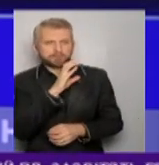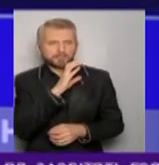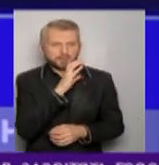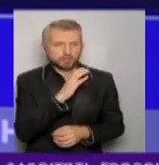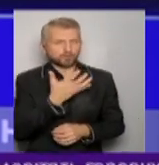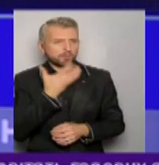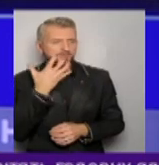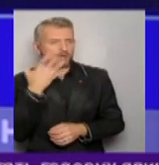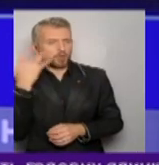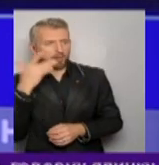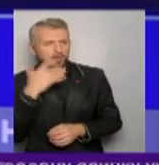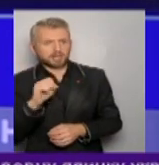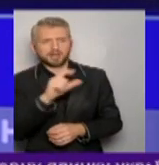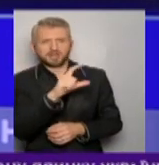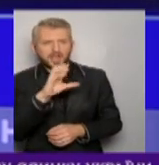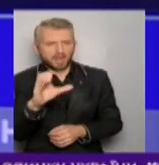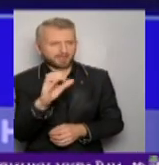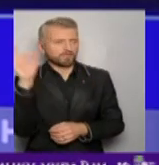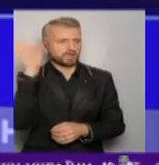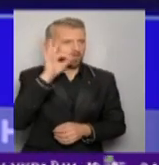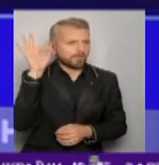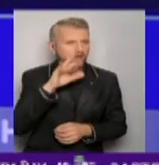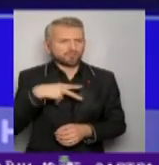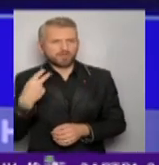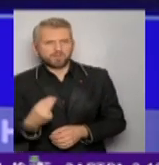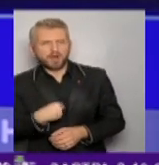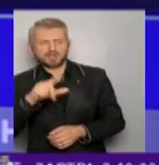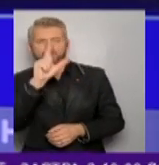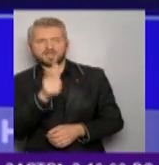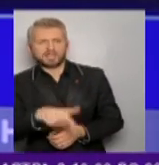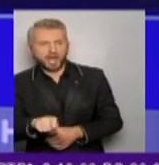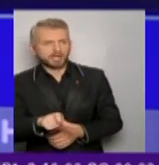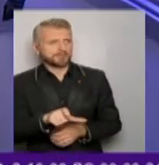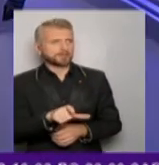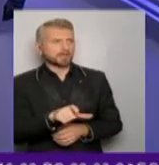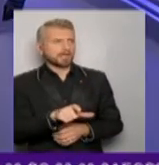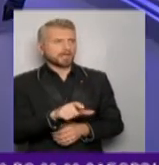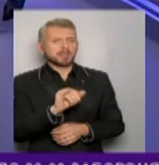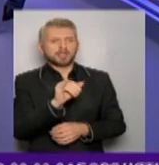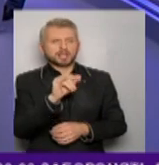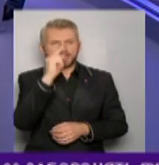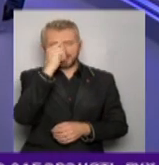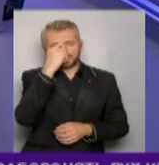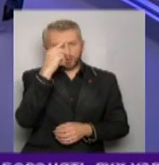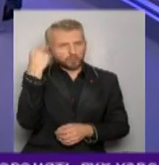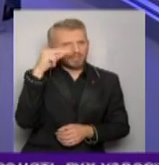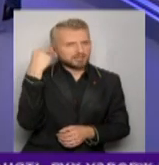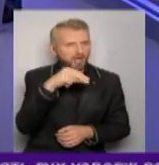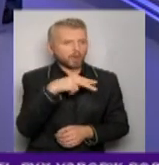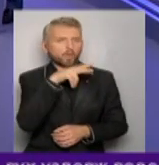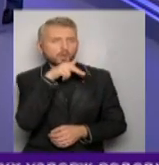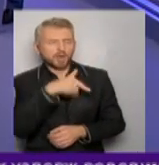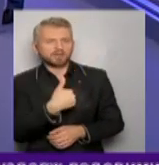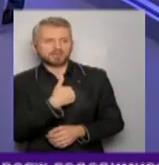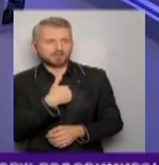в Європейському Союзі, і в Німеччині, і в Франції, і в Італії, і в Індокитаї, і в Кореї. Я був, виступав скрізь